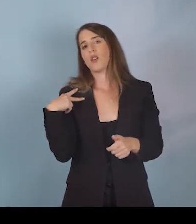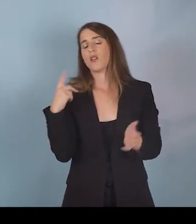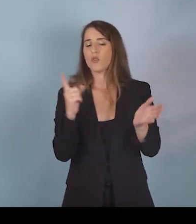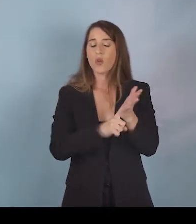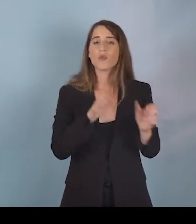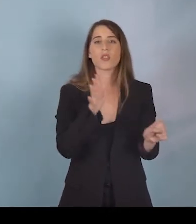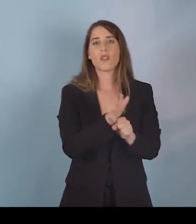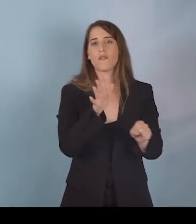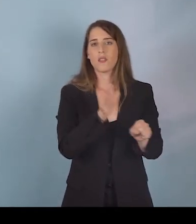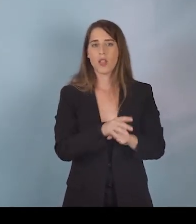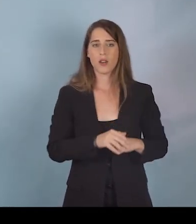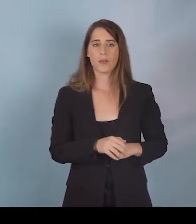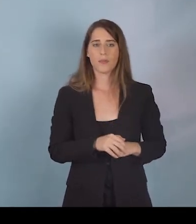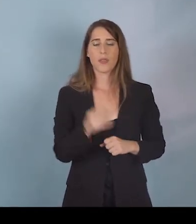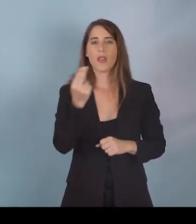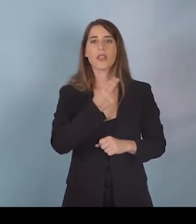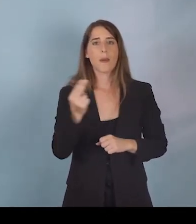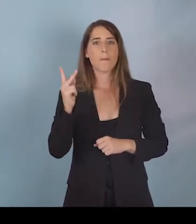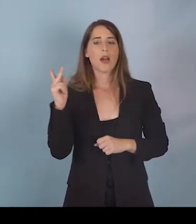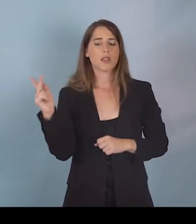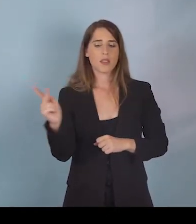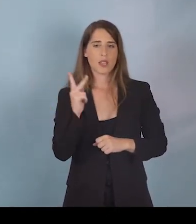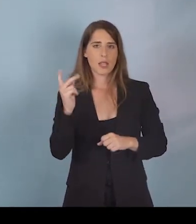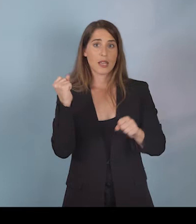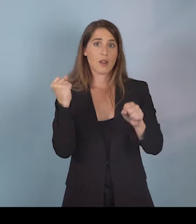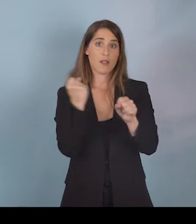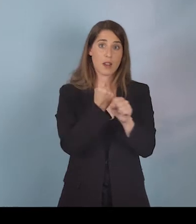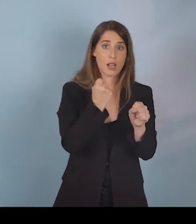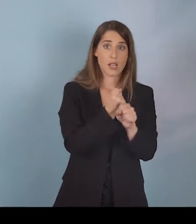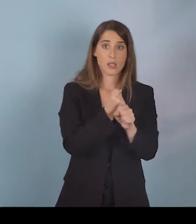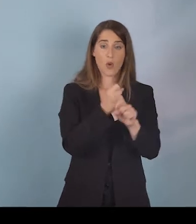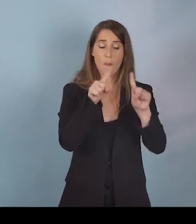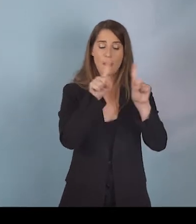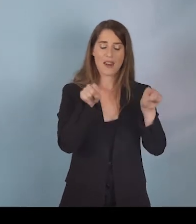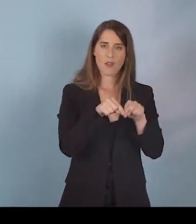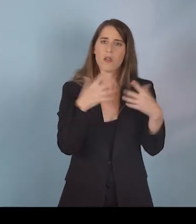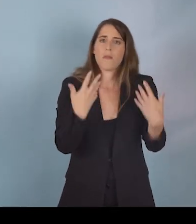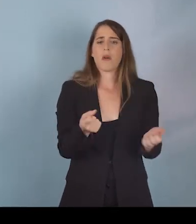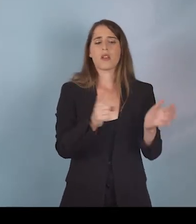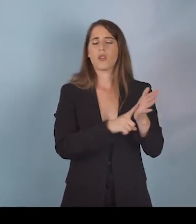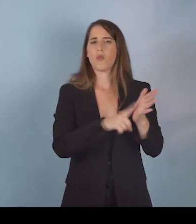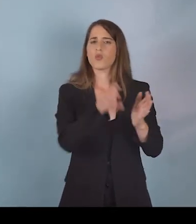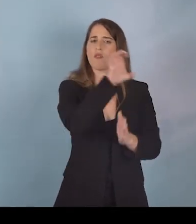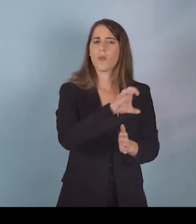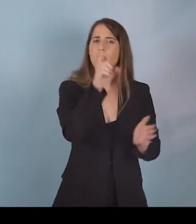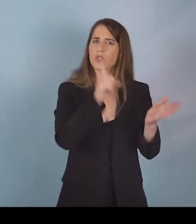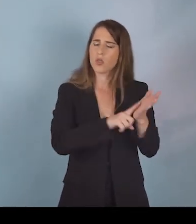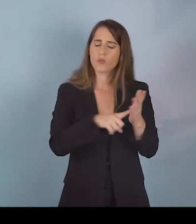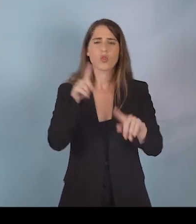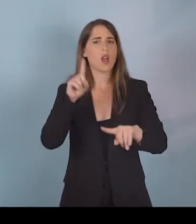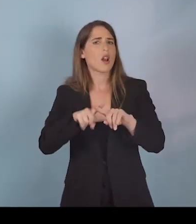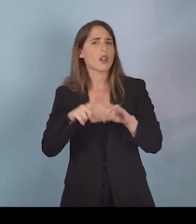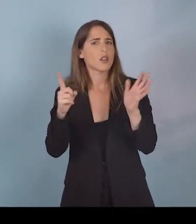και να εφαρμόζεται σωστά. Άλλωστε, για το χώρο, για τον εργασιακό περιβάλλον που ανέφερα, υπάρχει νομοθεσία,